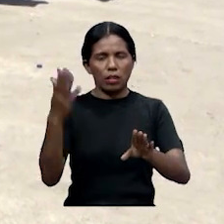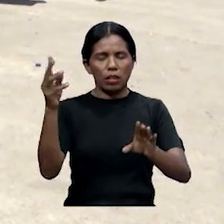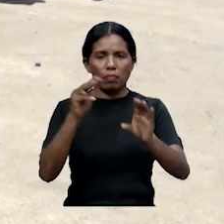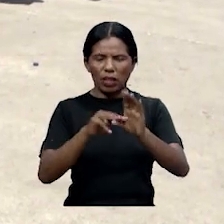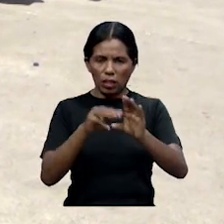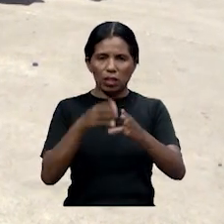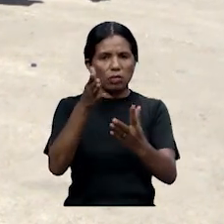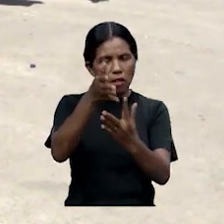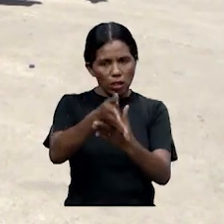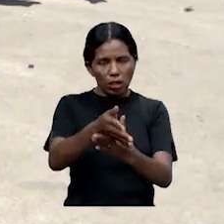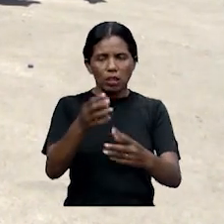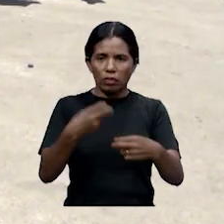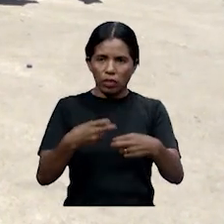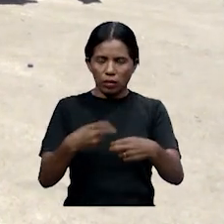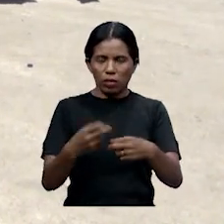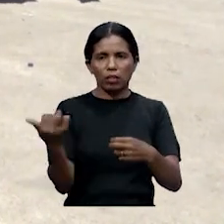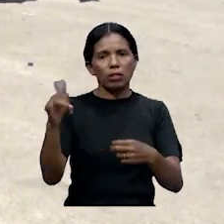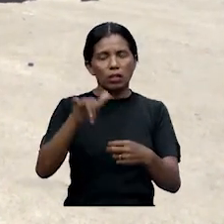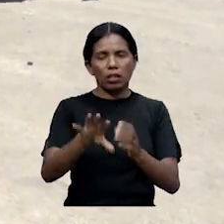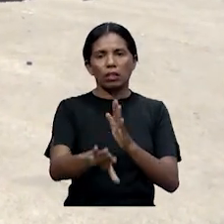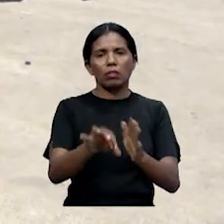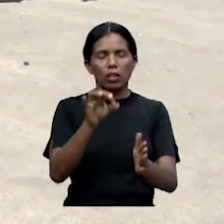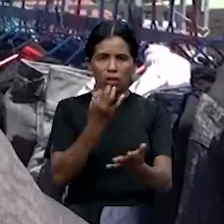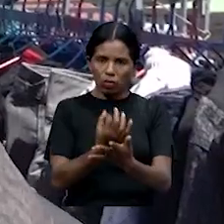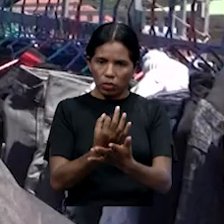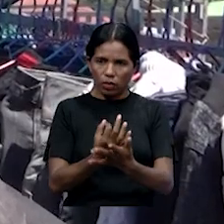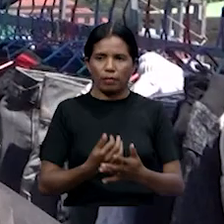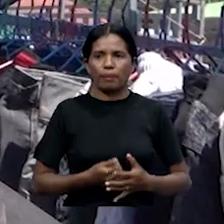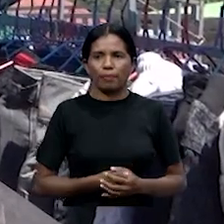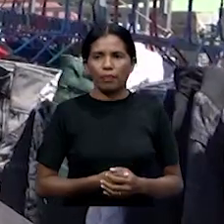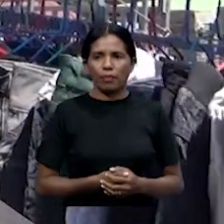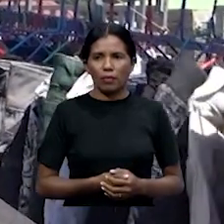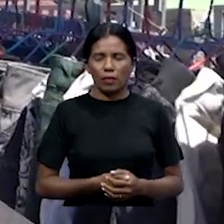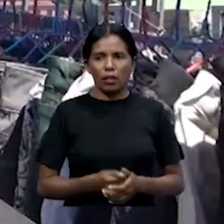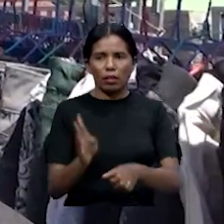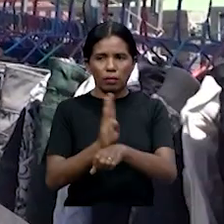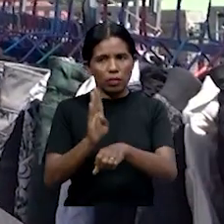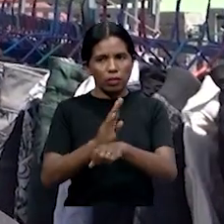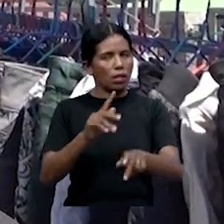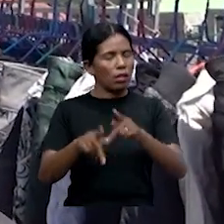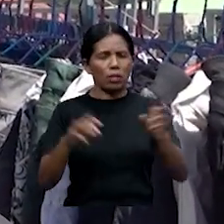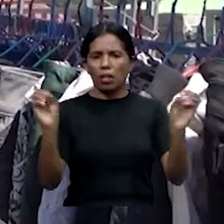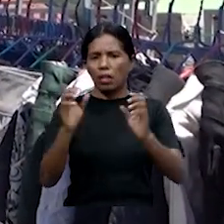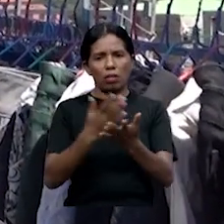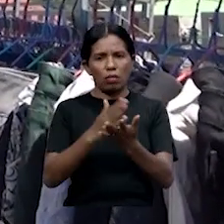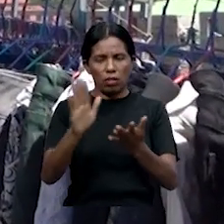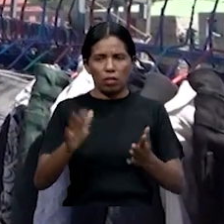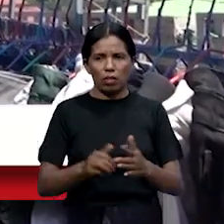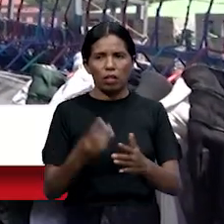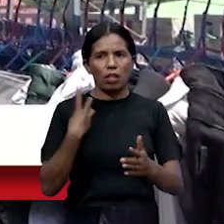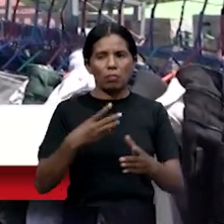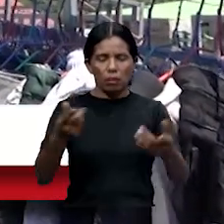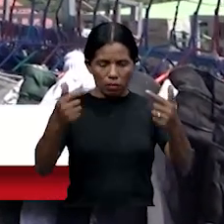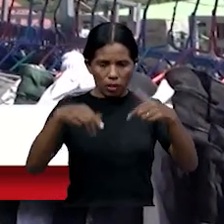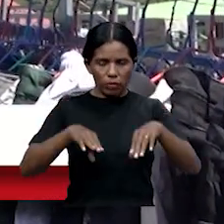laran, difícil tebes ba sira atau hetan rendimento. Mereka sebuah bisnis nema, fan iha laran nema ladun hola, nebe masai fan iha